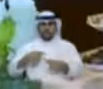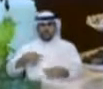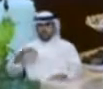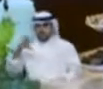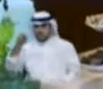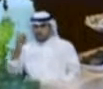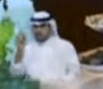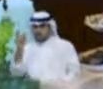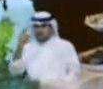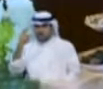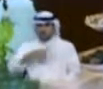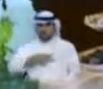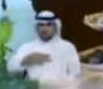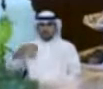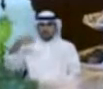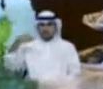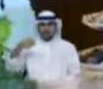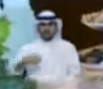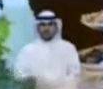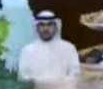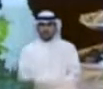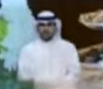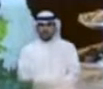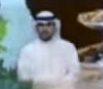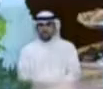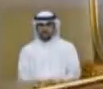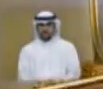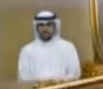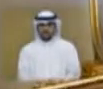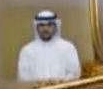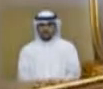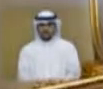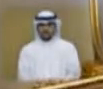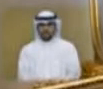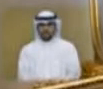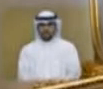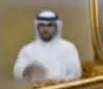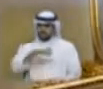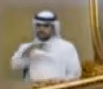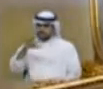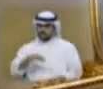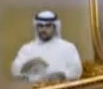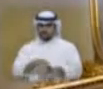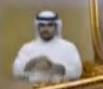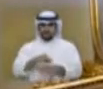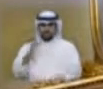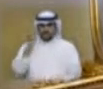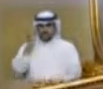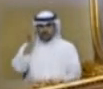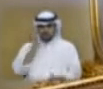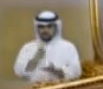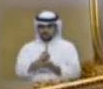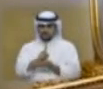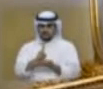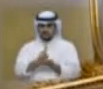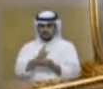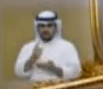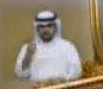والعمل ووزير الدولة لشؤون التخطيط والتنمية. كما تعرفون أن البيئة واحدة